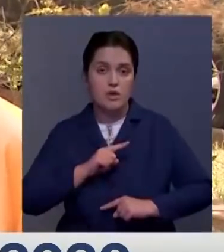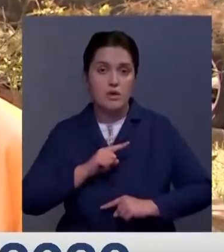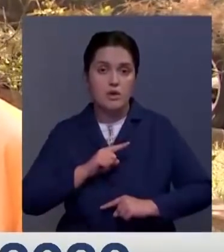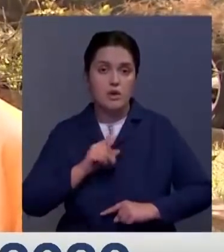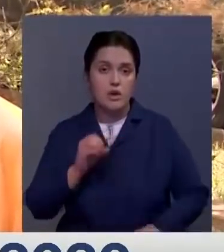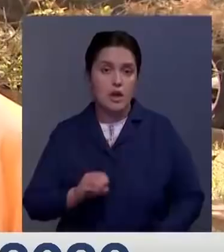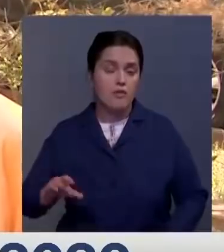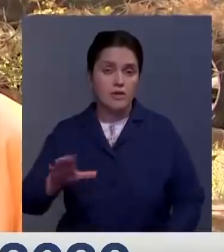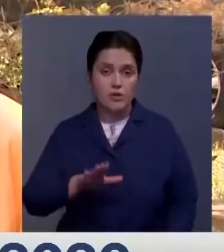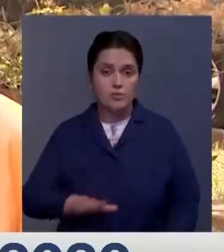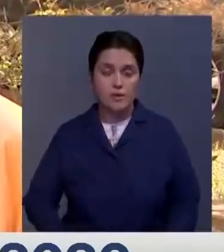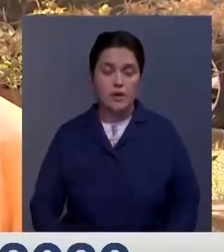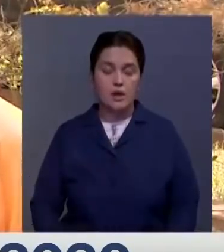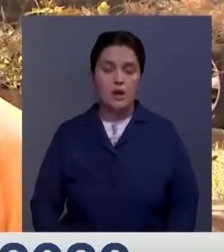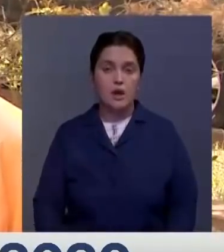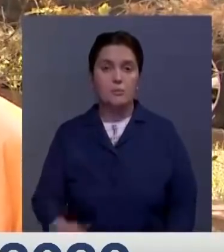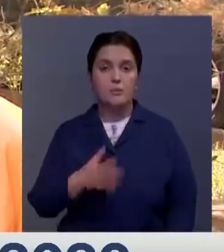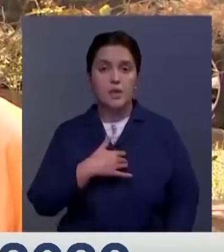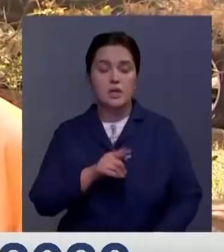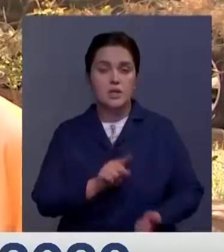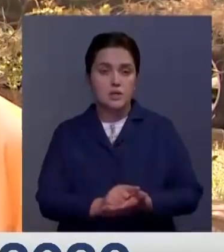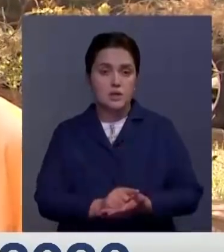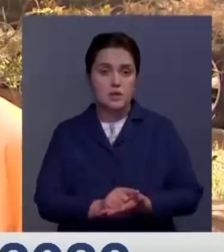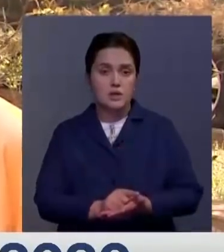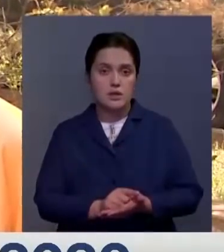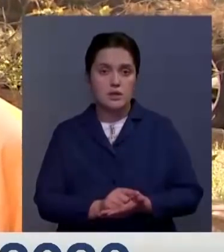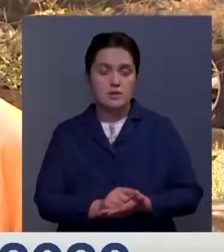в Европе. То есть мы должны были